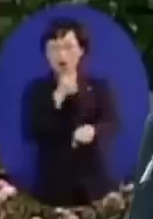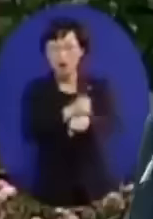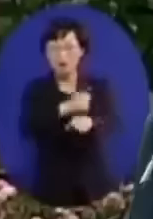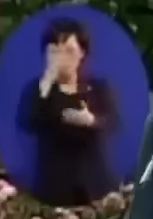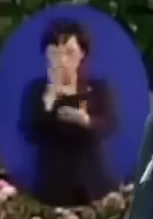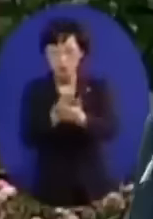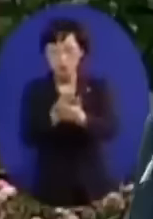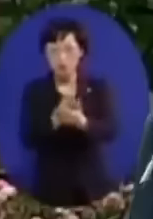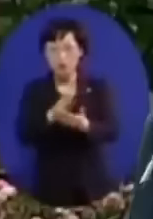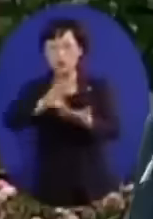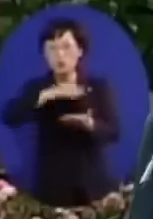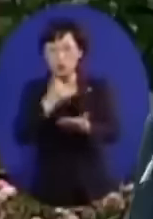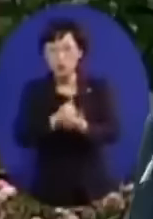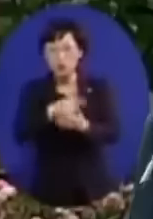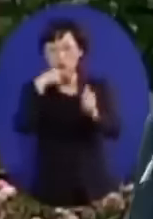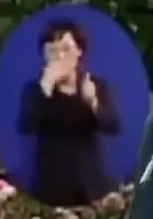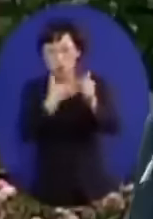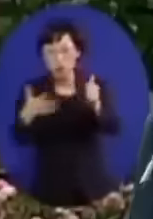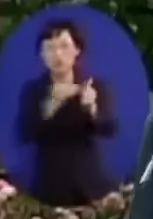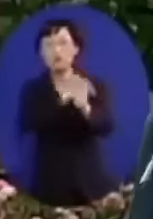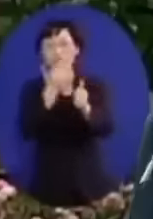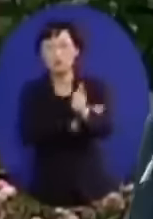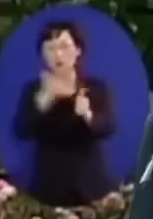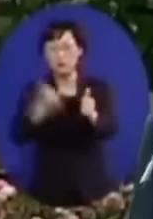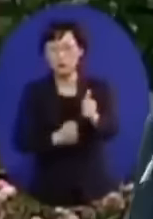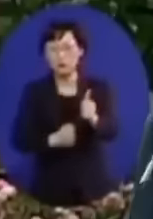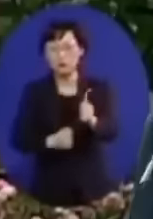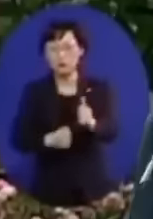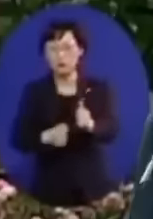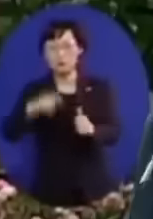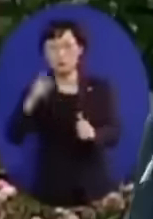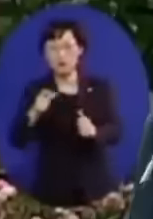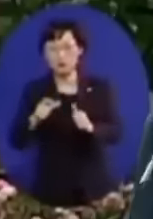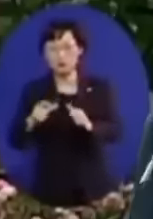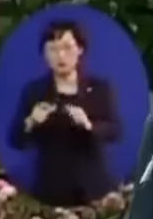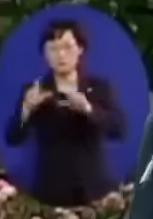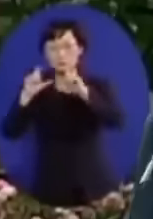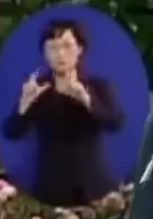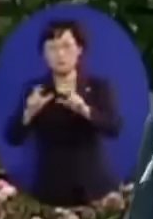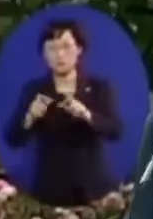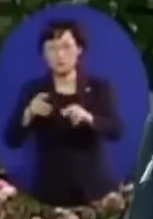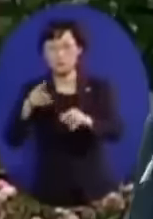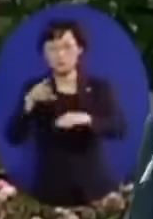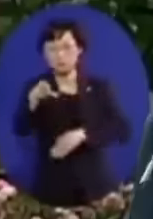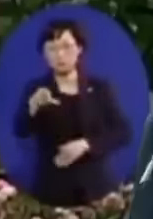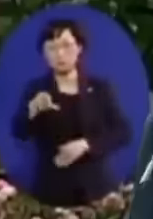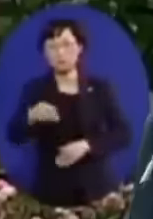것은 그리스도의 보혈의 능력으로 단호하게 물리치고 죄로부터 자유함을 얻어야 되는 것입니다.